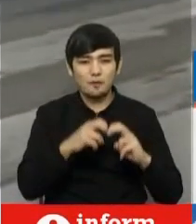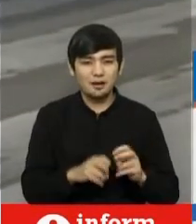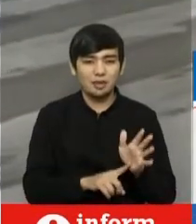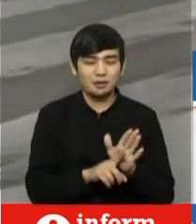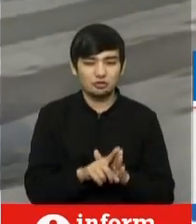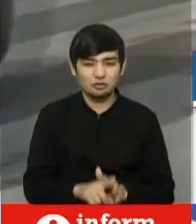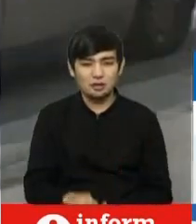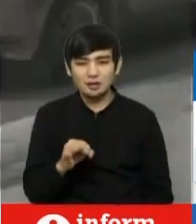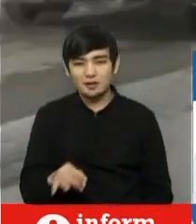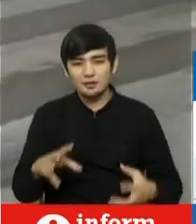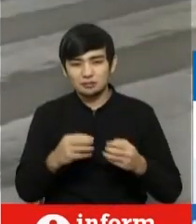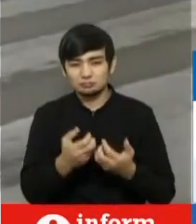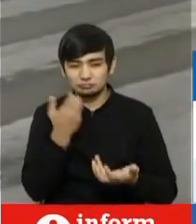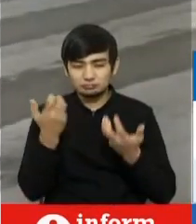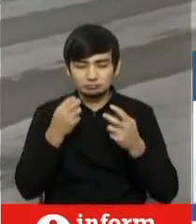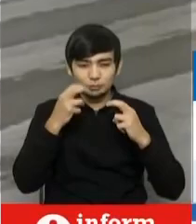назначили экспертизу.